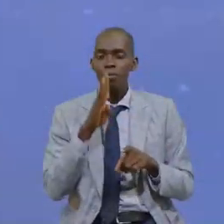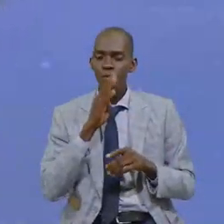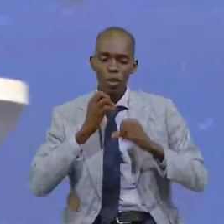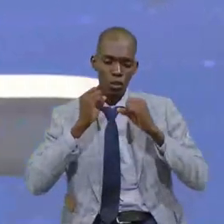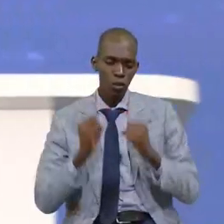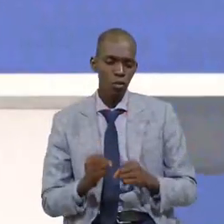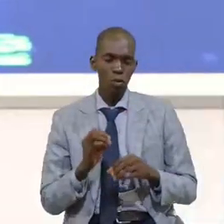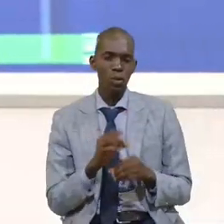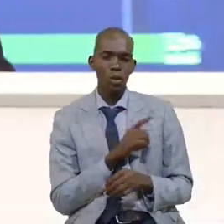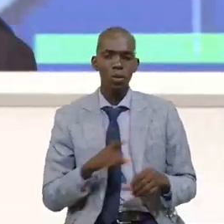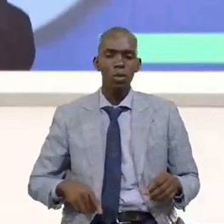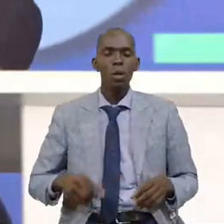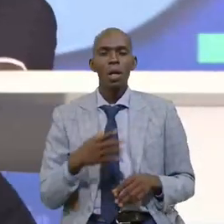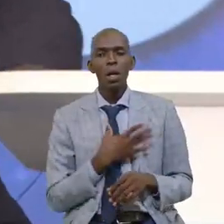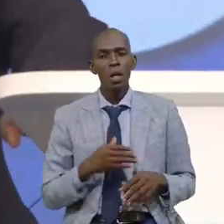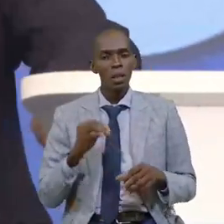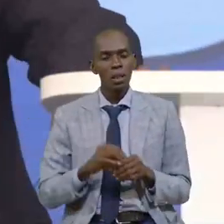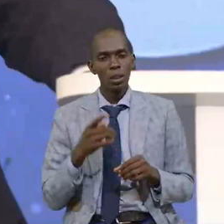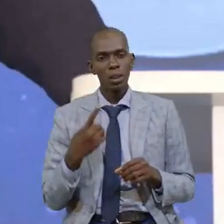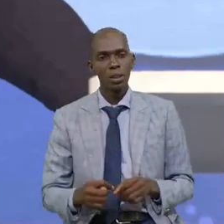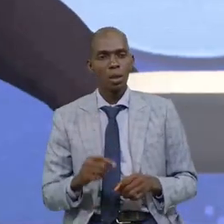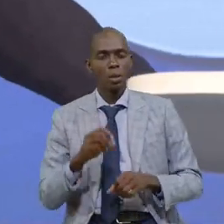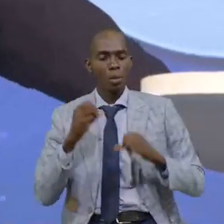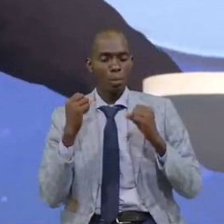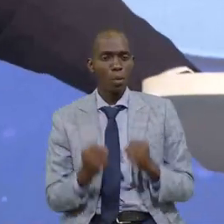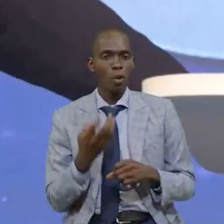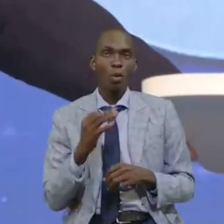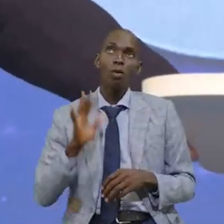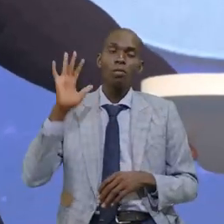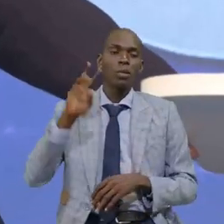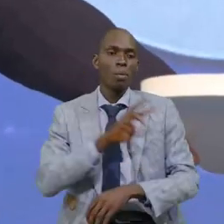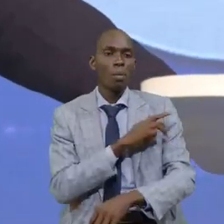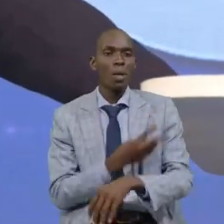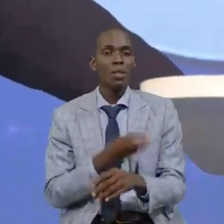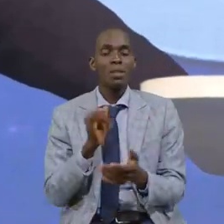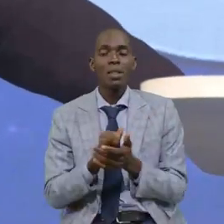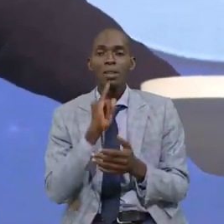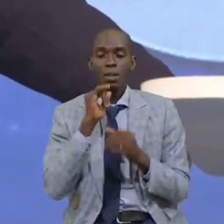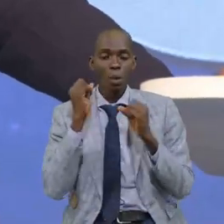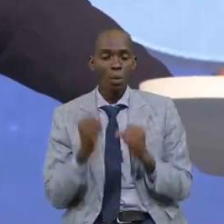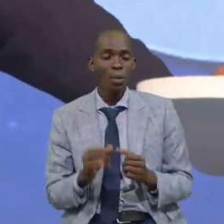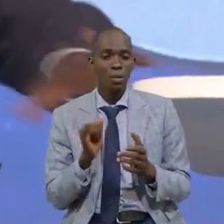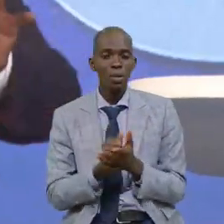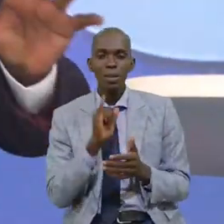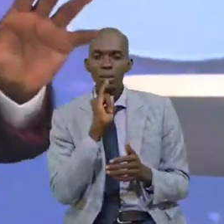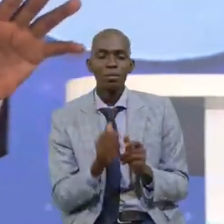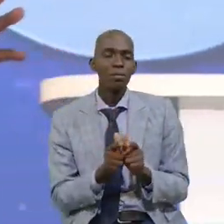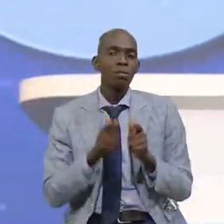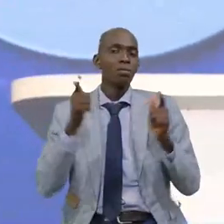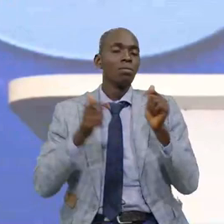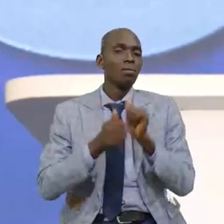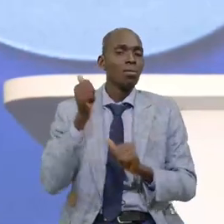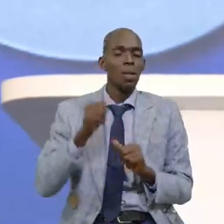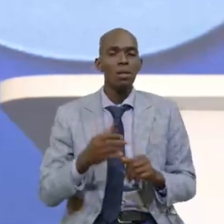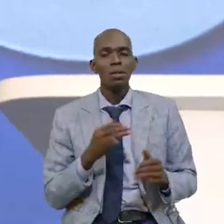le Seigneur et par sa force toute puissante. Ça, c'est la puissance qui est plus grande, qui est plus